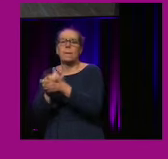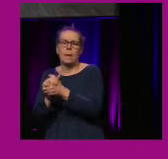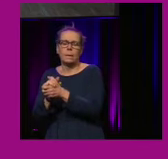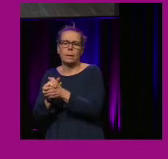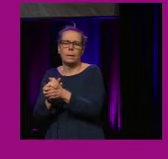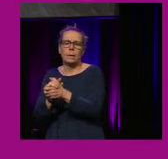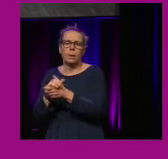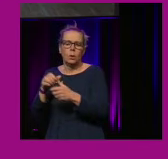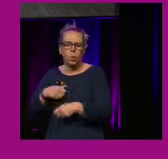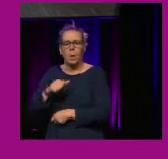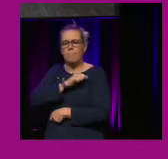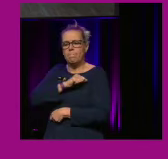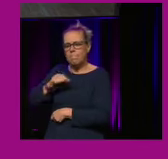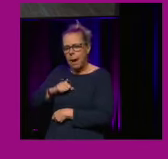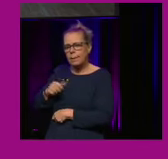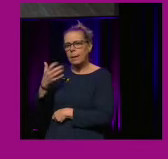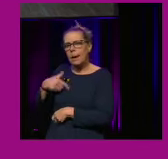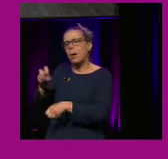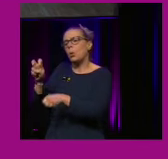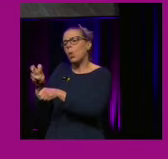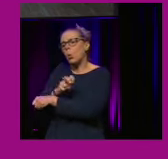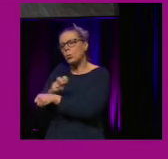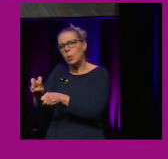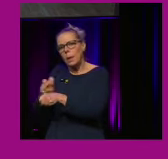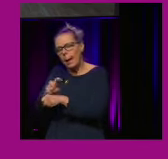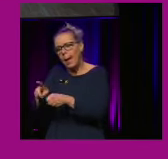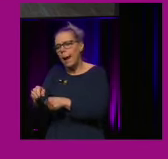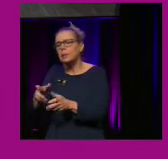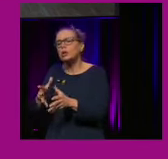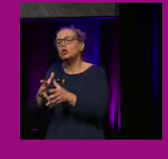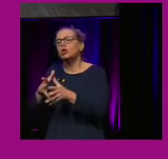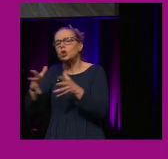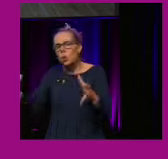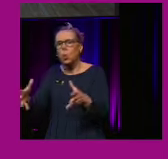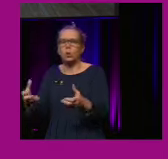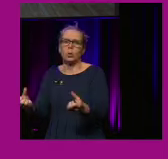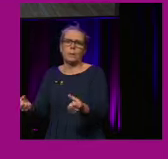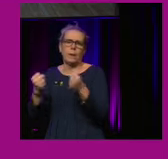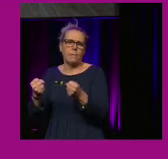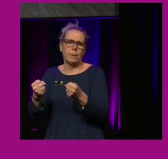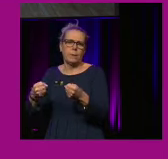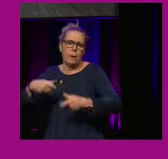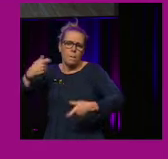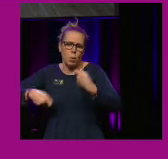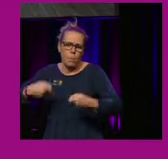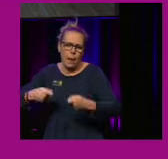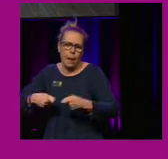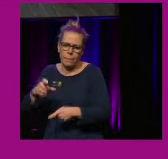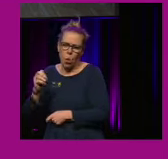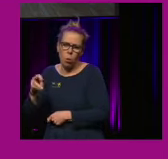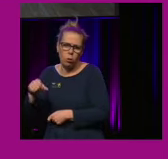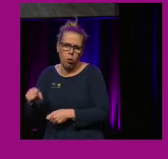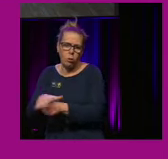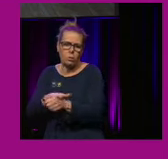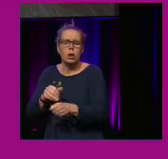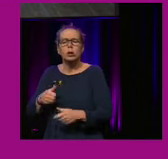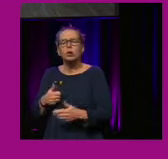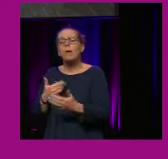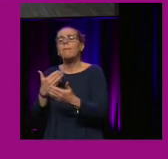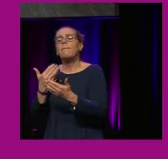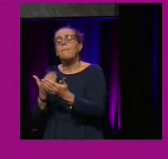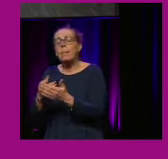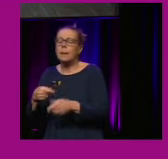av ett otroligt effektivt, stort och kraftigt propagandaorgan. Så att fram till dess att man inte riktigt har